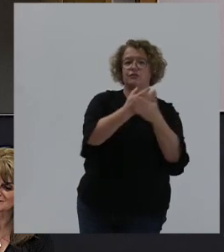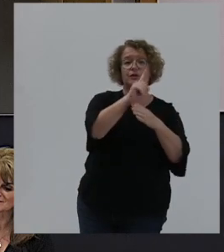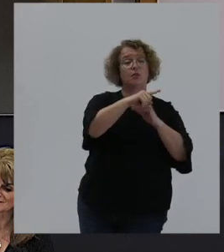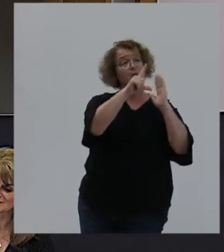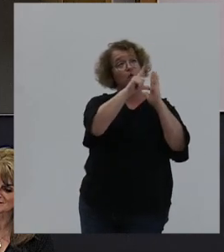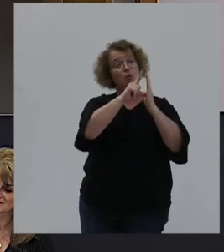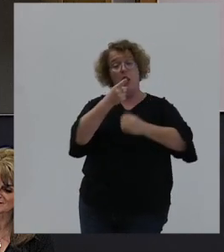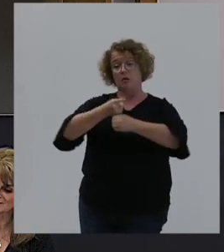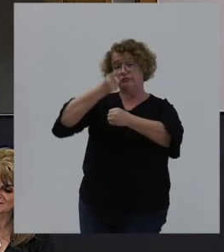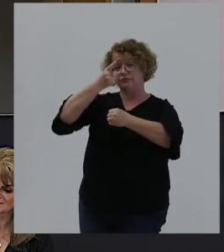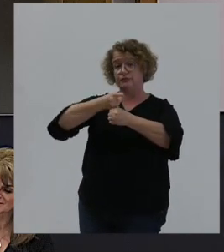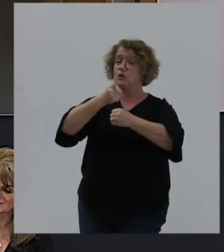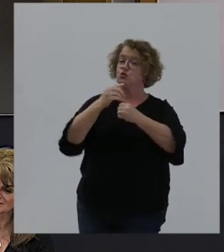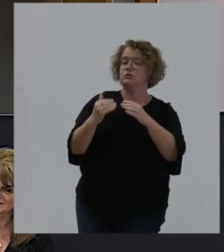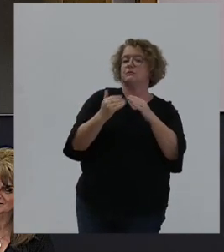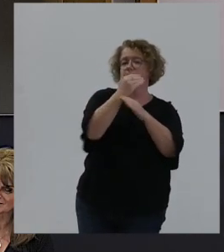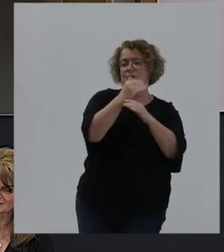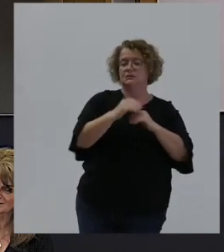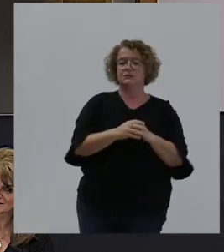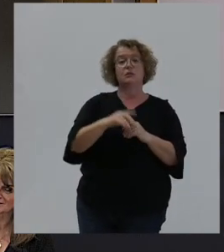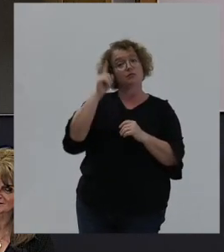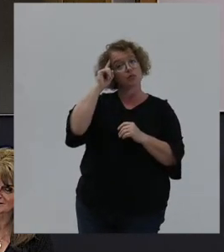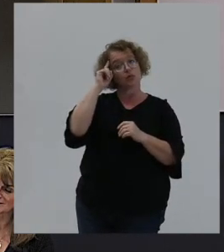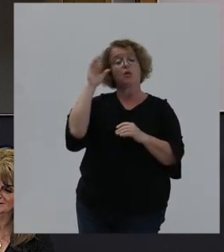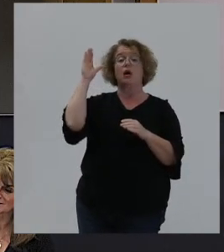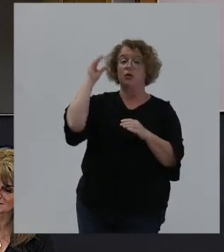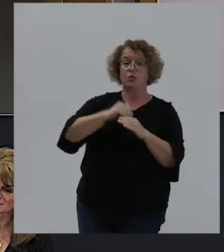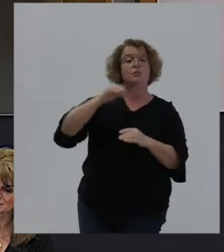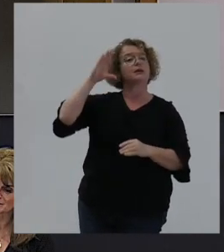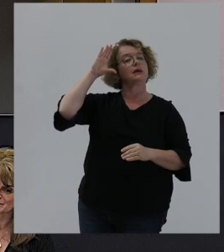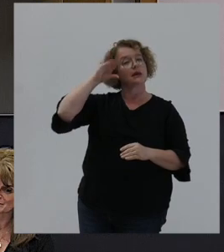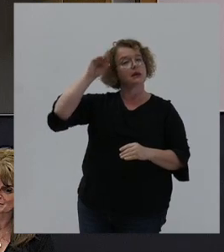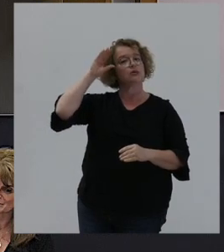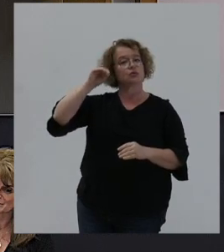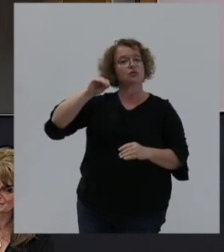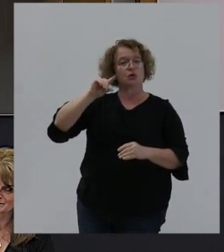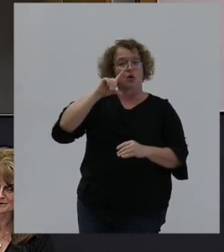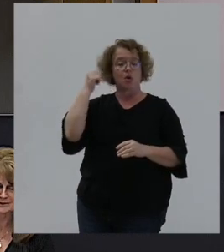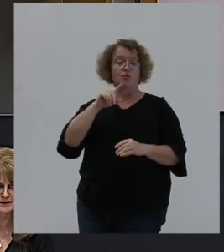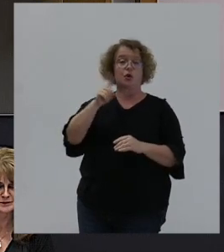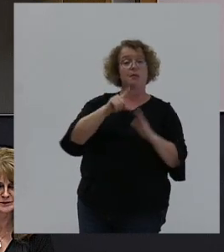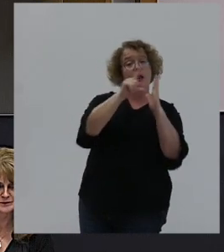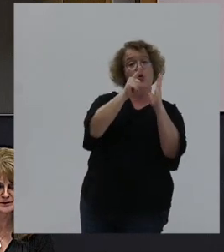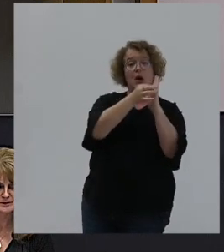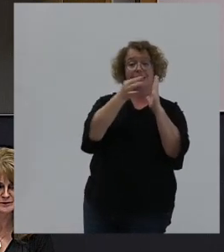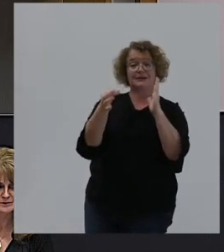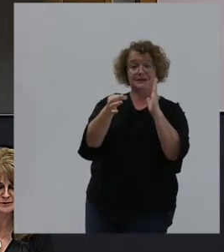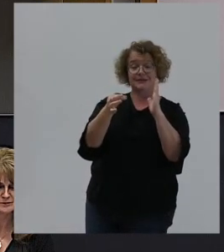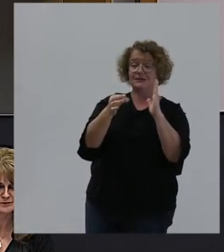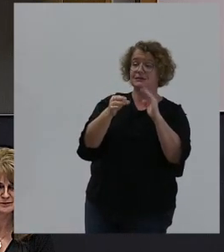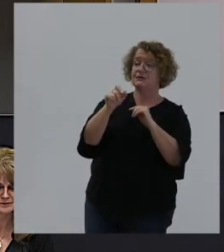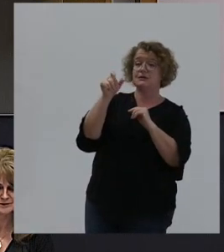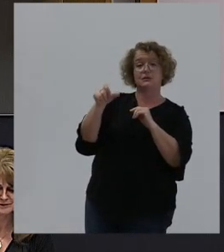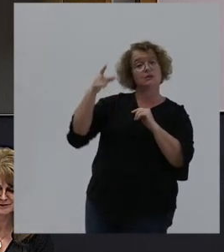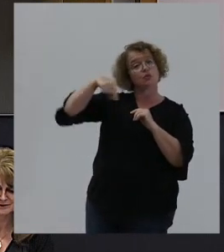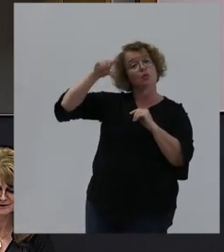demande, puisqu'elle traite aussi les signalements faits par des étudiants. La loi ne prévoit que les signalements faits par les